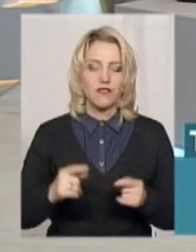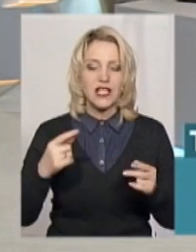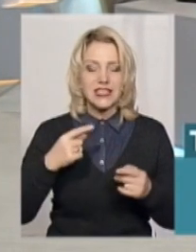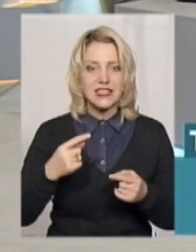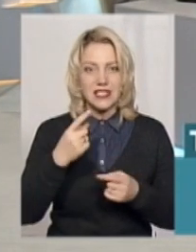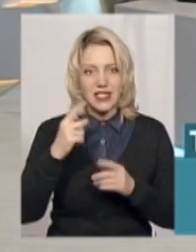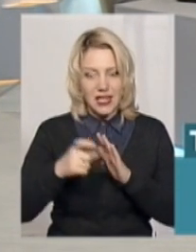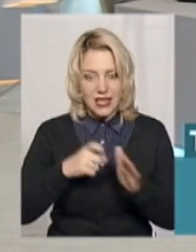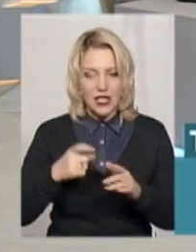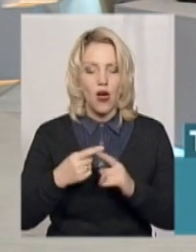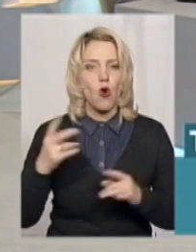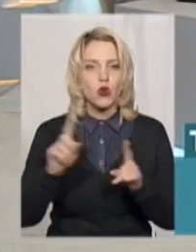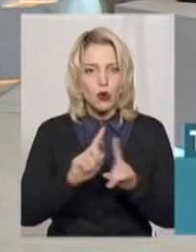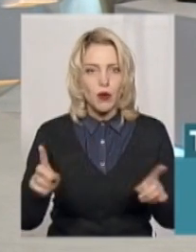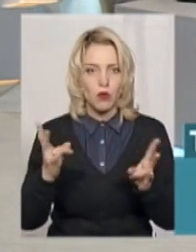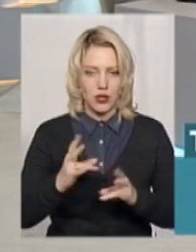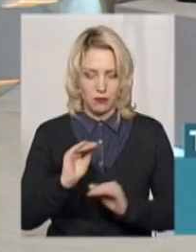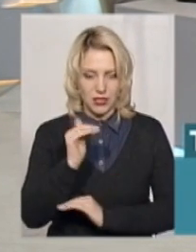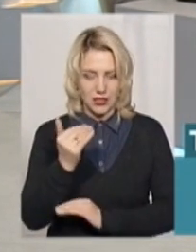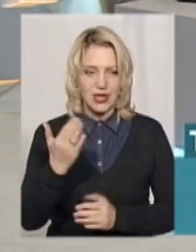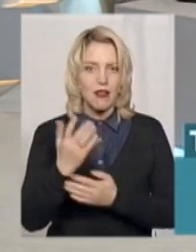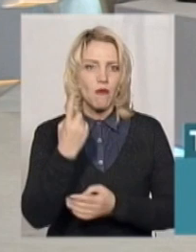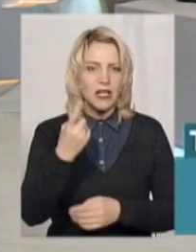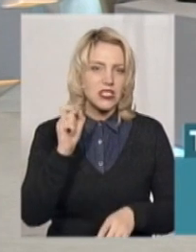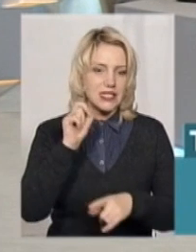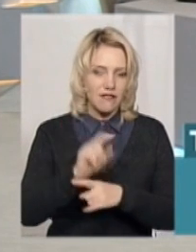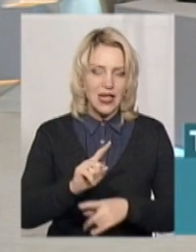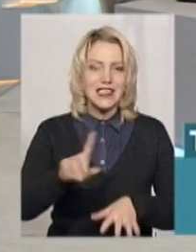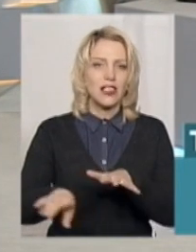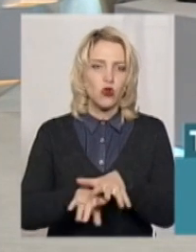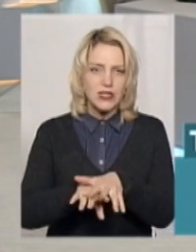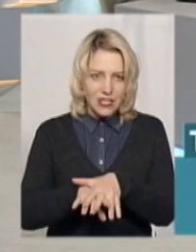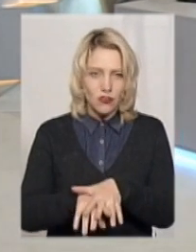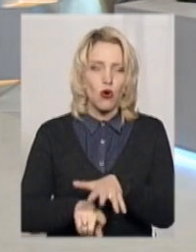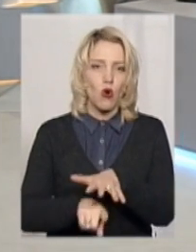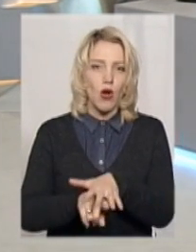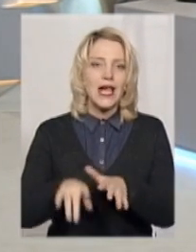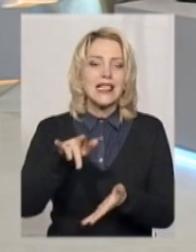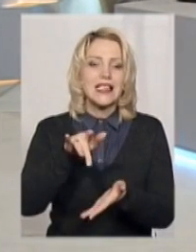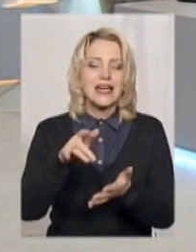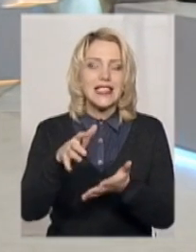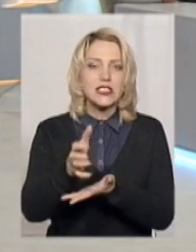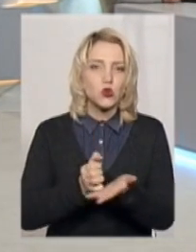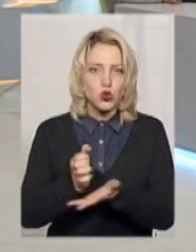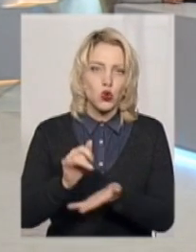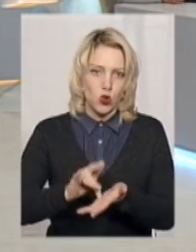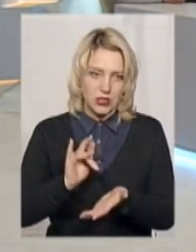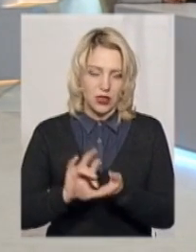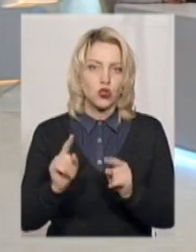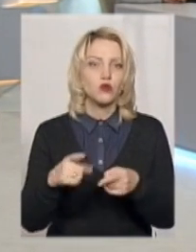потреб дитини стоїть першим у завданнях інклюзивного ресурсного центру. Чому саме такий